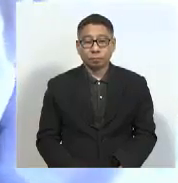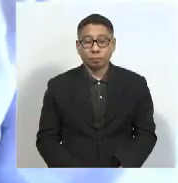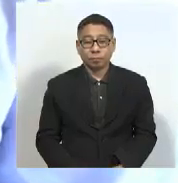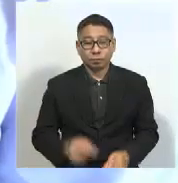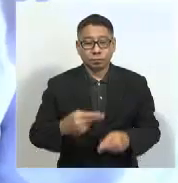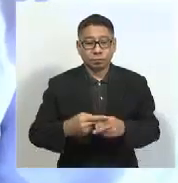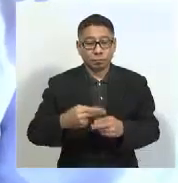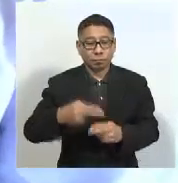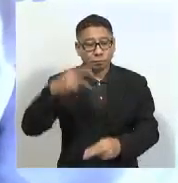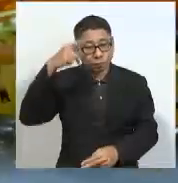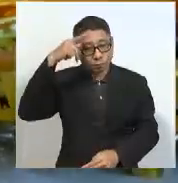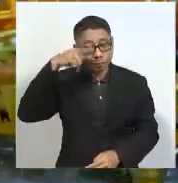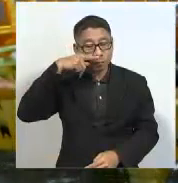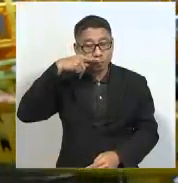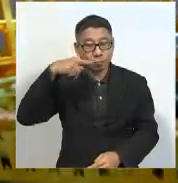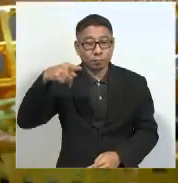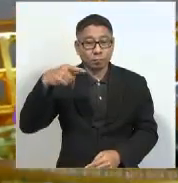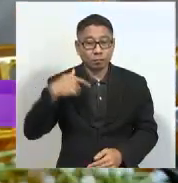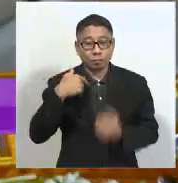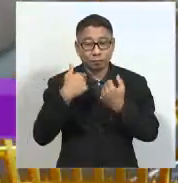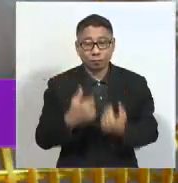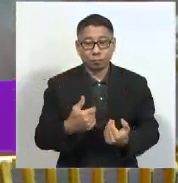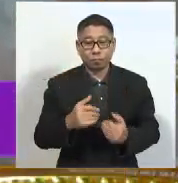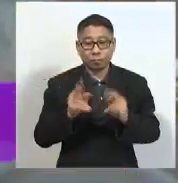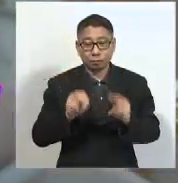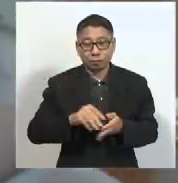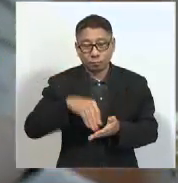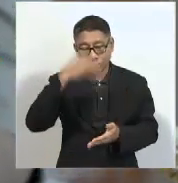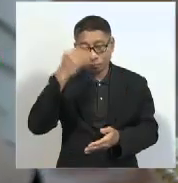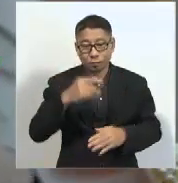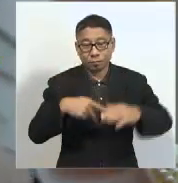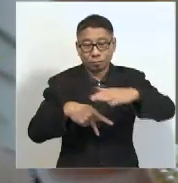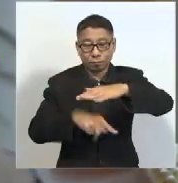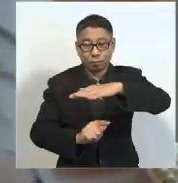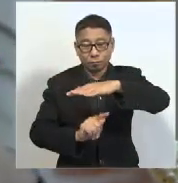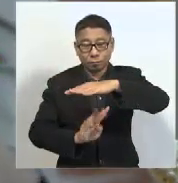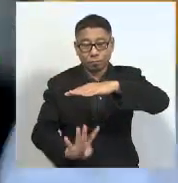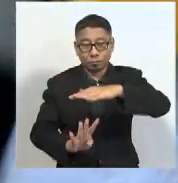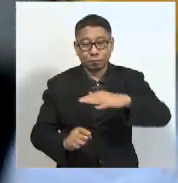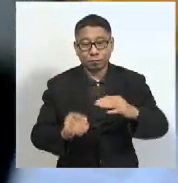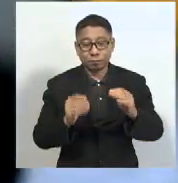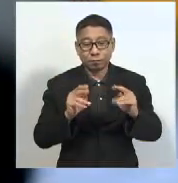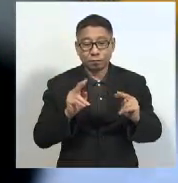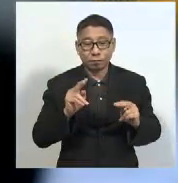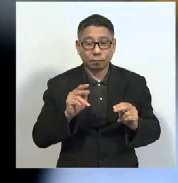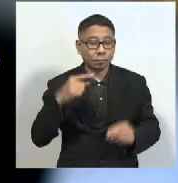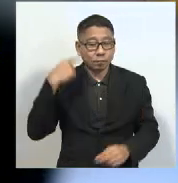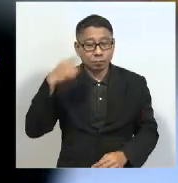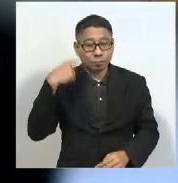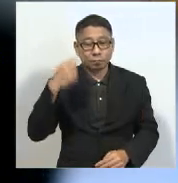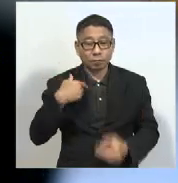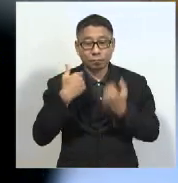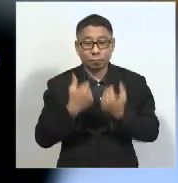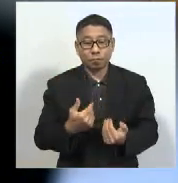น้องแพรวหรือว่าเด็กหญิงจันจิราวงฝ่ายแดงซึ่งเป็นนักเรียนชั้นป.4แล้วก็น้องใบบัวค่ะเด็กหญิงบุญมา